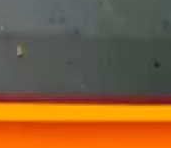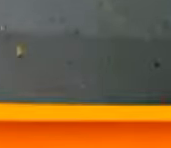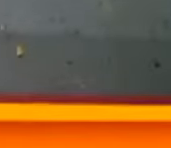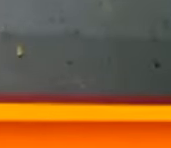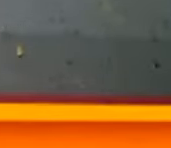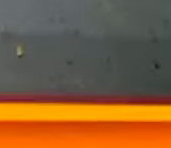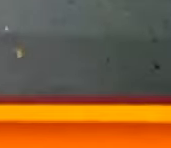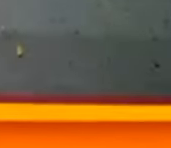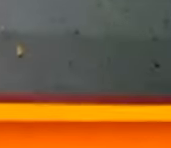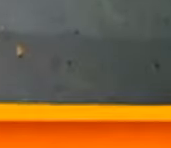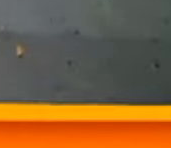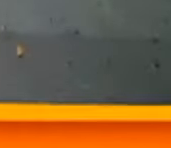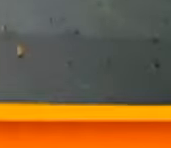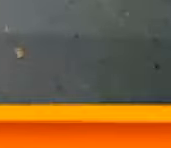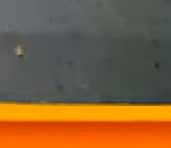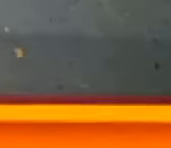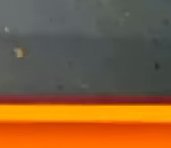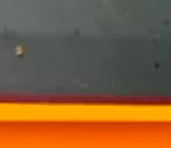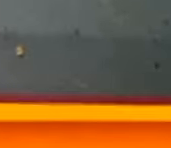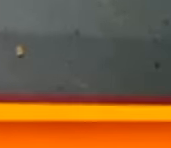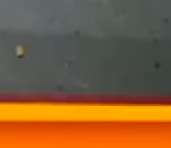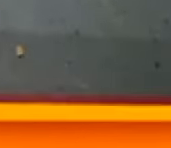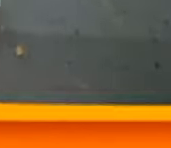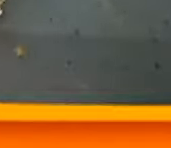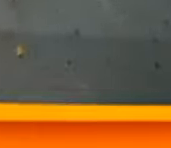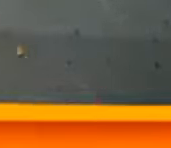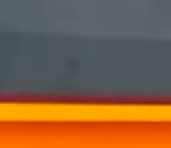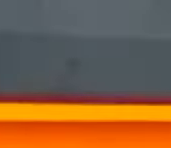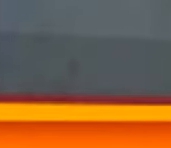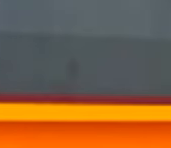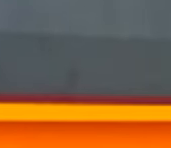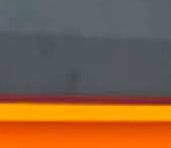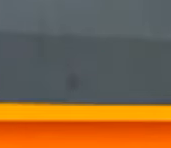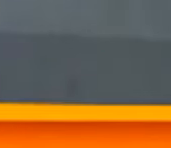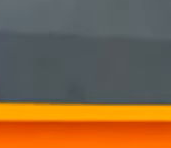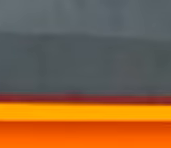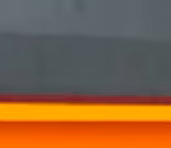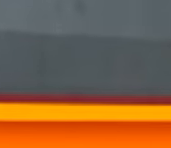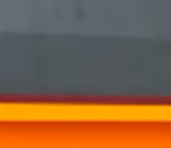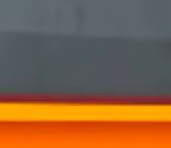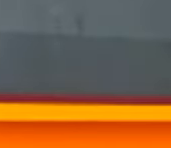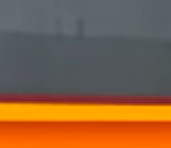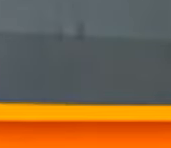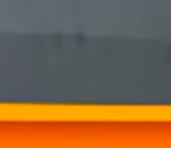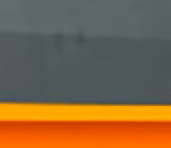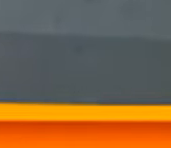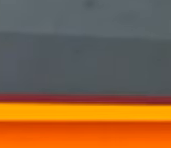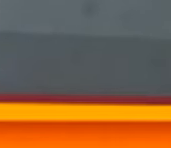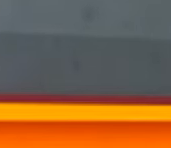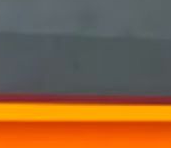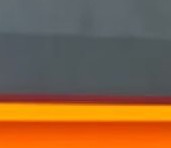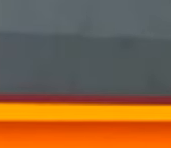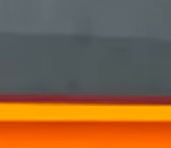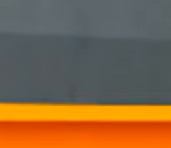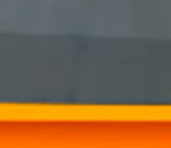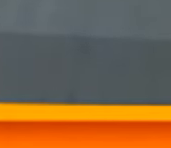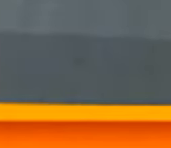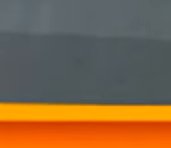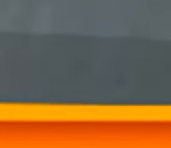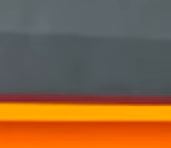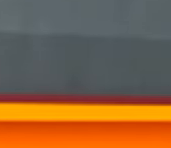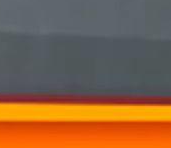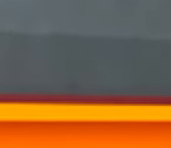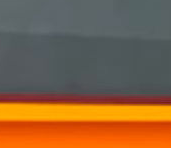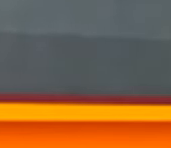Bigla na lang pinagbabaril ng naka-helmet na lalaki ang babae. Nakapaglakad papalayo ang biktima,